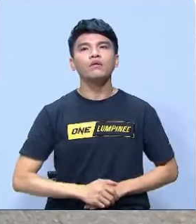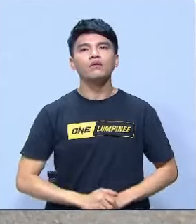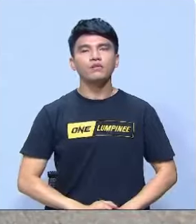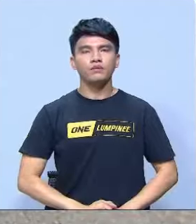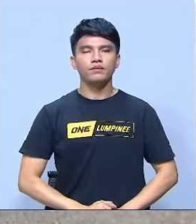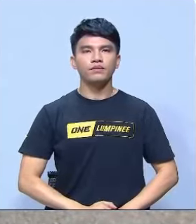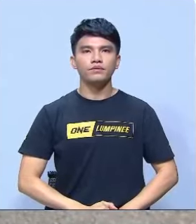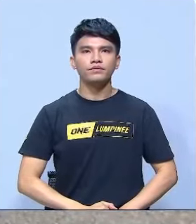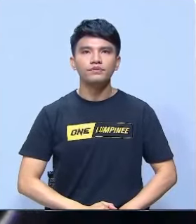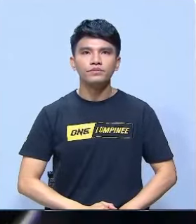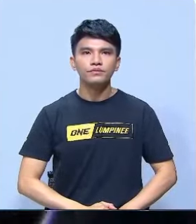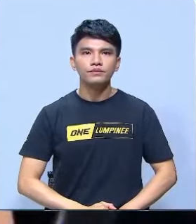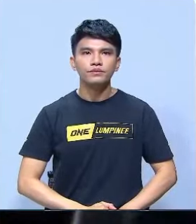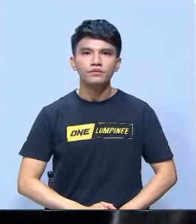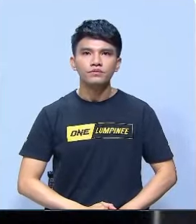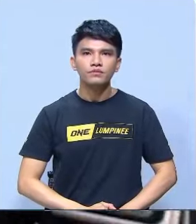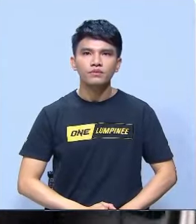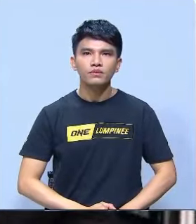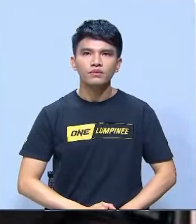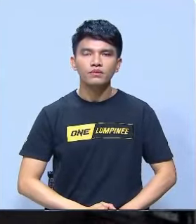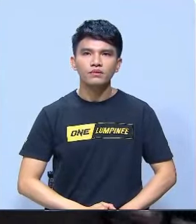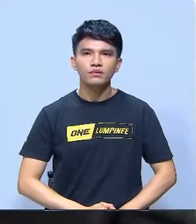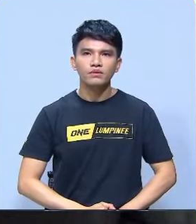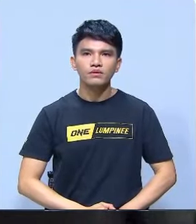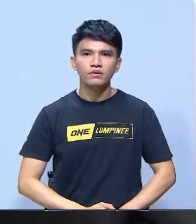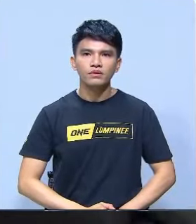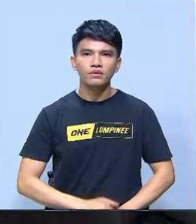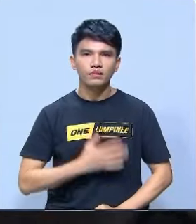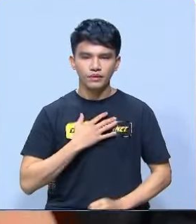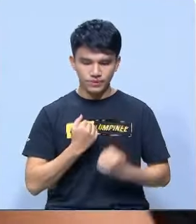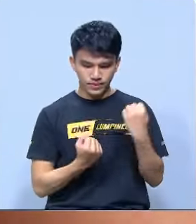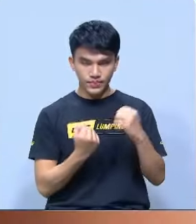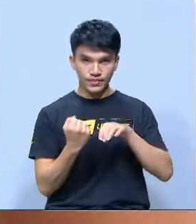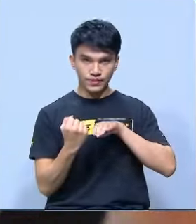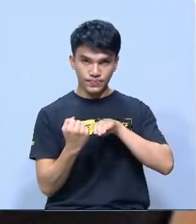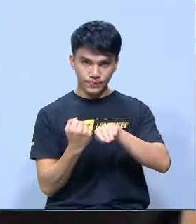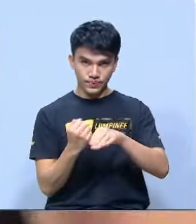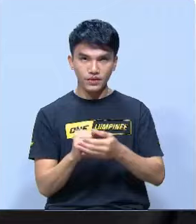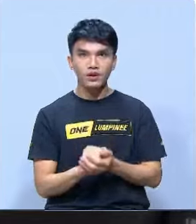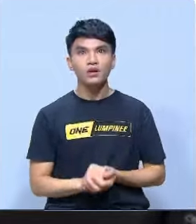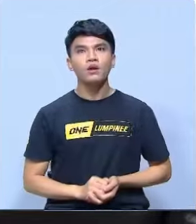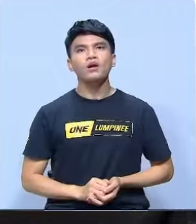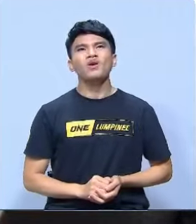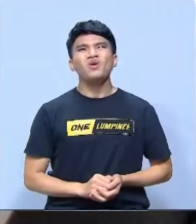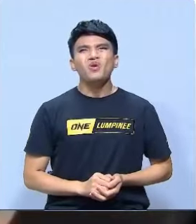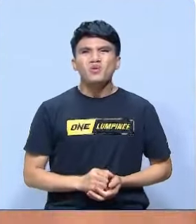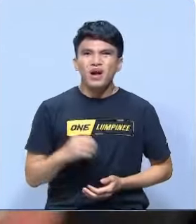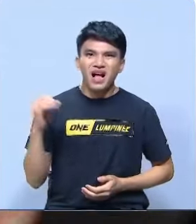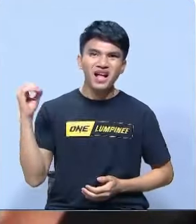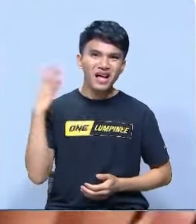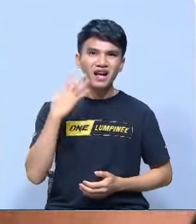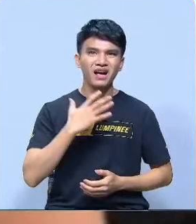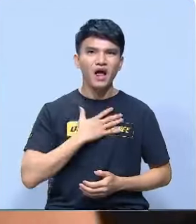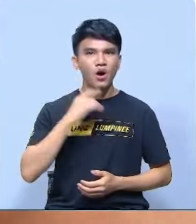ธอหน่อย หนูกำลังจะเข้าที่จอดรถเฉยๆแล้วทีนี้ก็มีเสียงตูมแล้วหนูอะตอนแรก